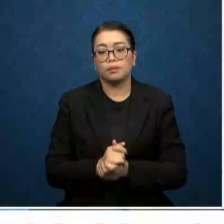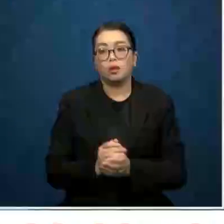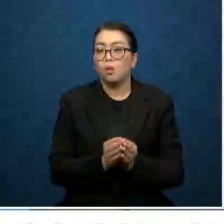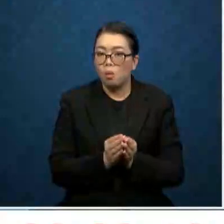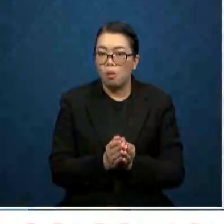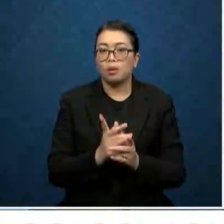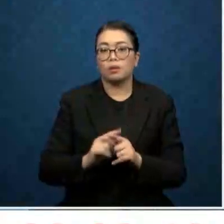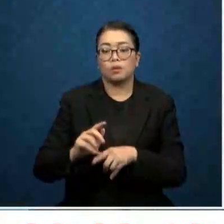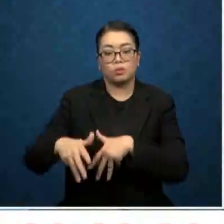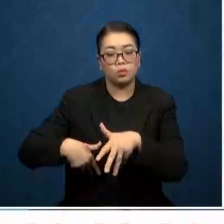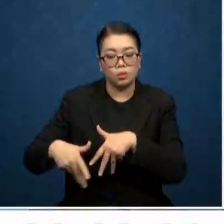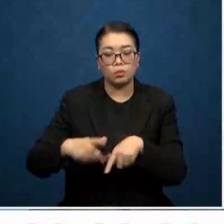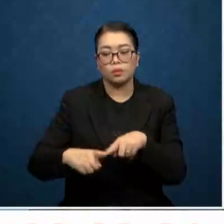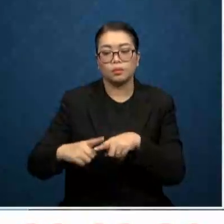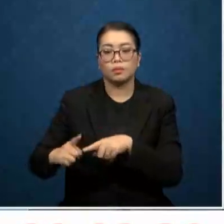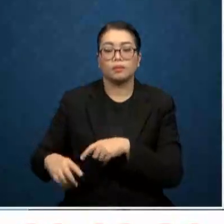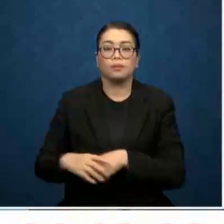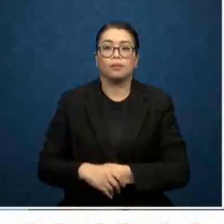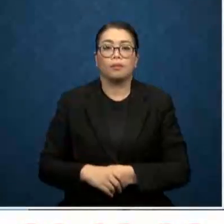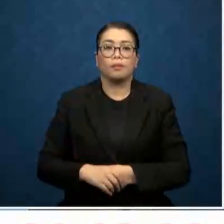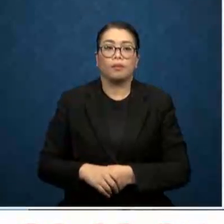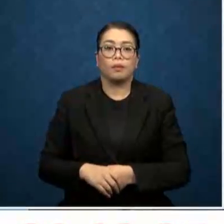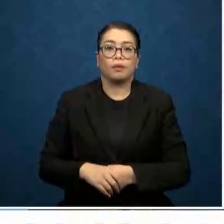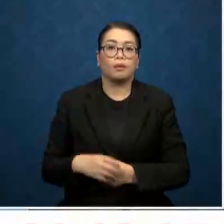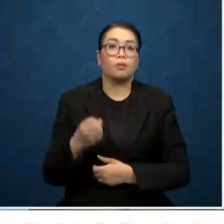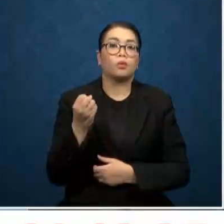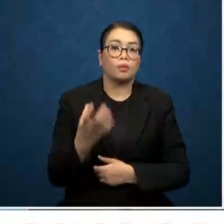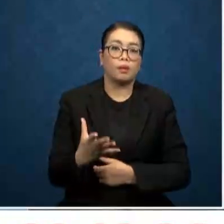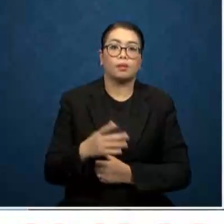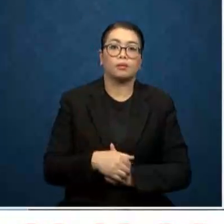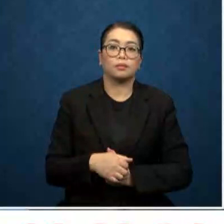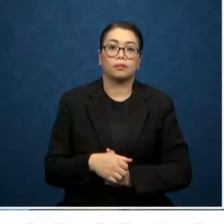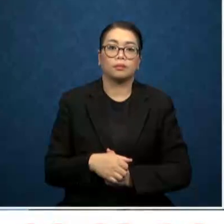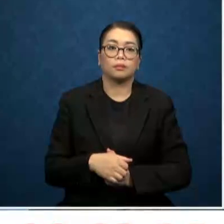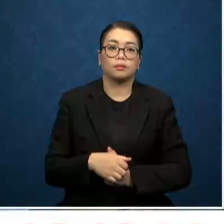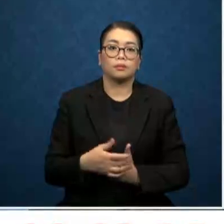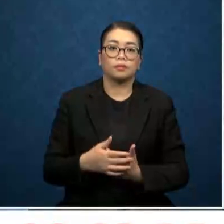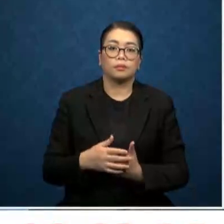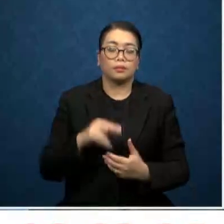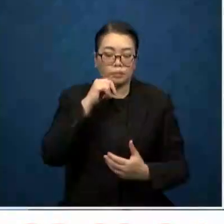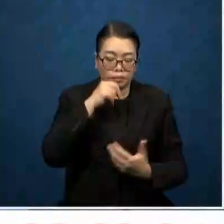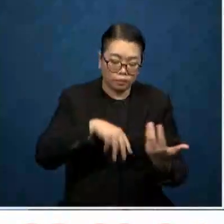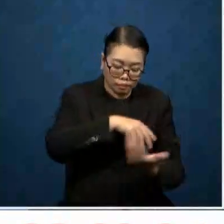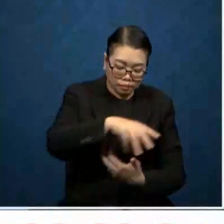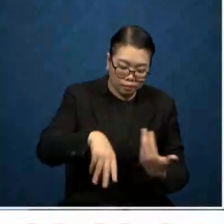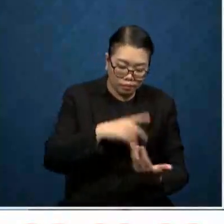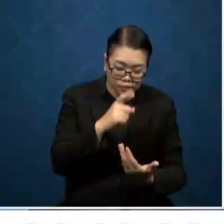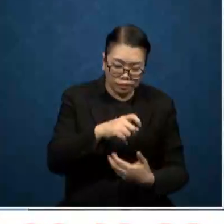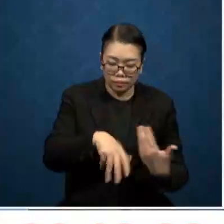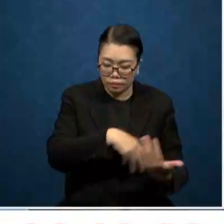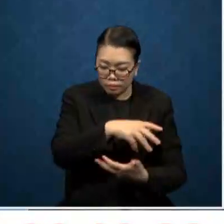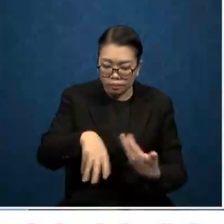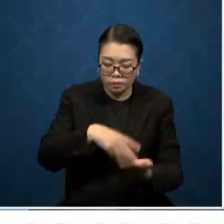เรือนหรือเกิดจากชุมชนก็แล้วแต่ส่วนมากแล้วเนี่ยผ่านการบำบับน้ำเสียแบบกระท่อน